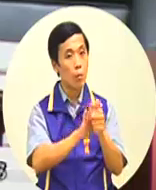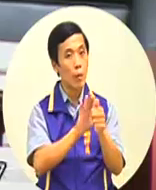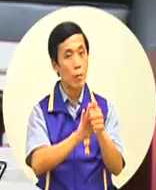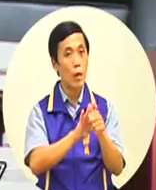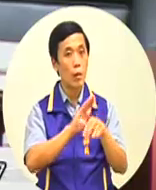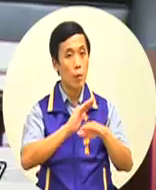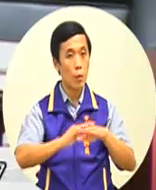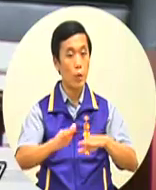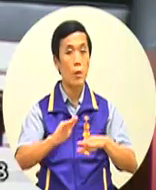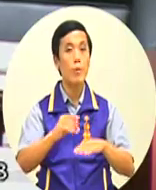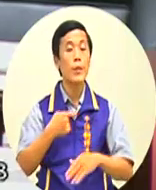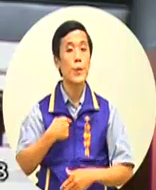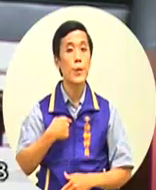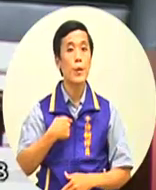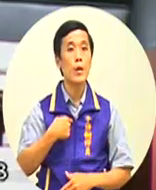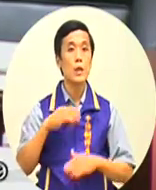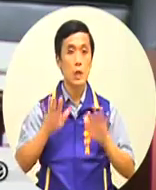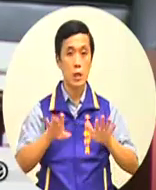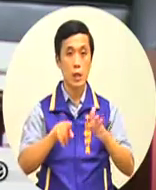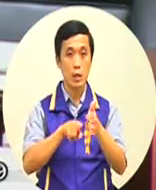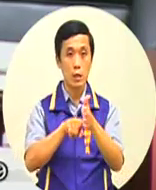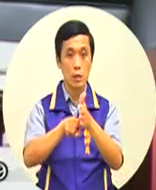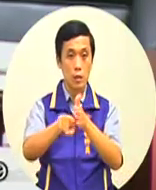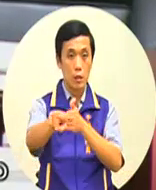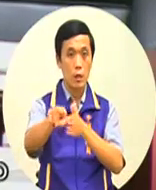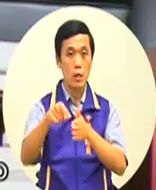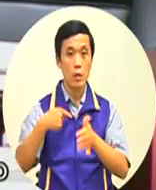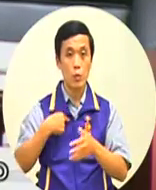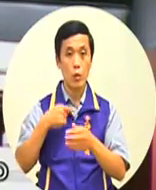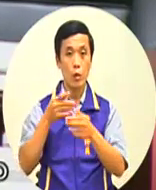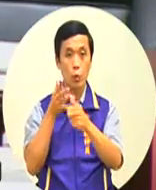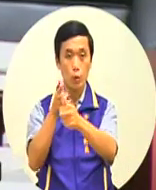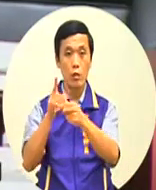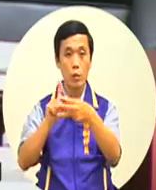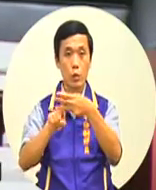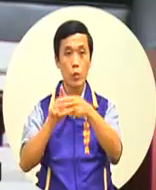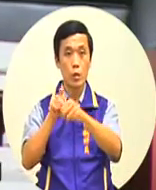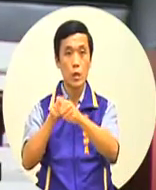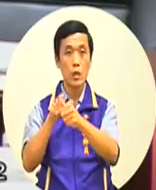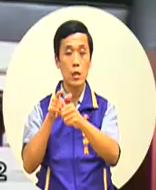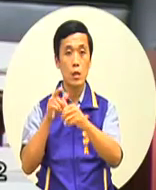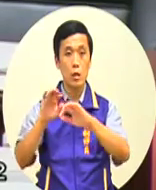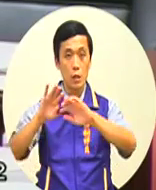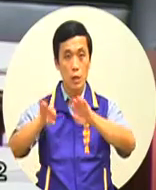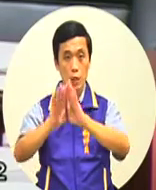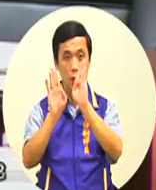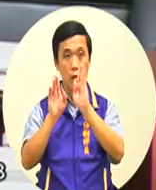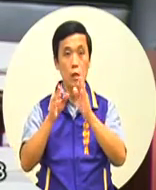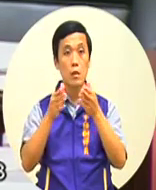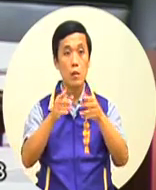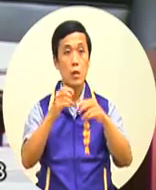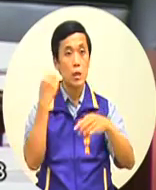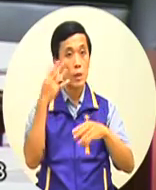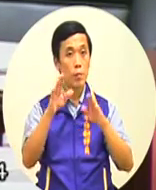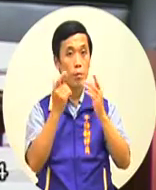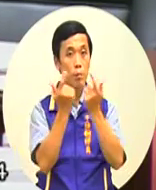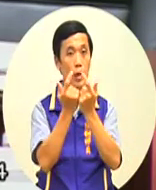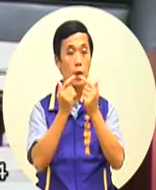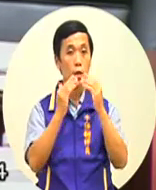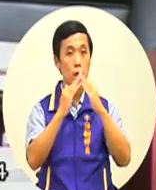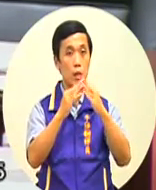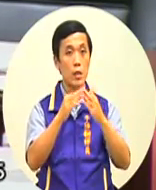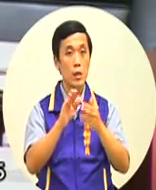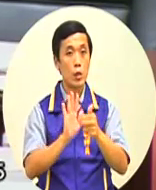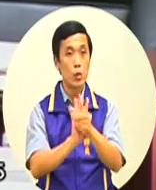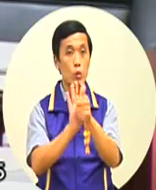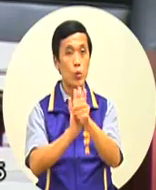好，那我就直接进入我今天的主题。那为什么要讲新北市推动可食地